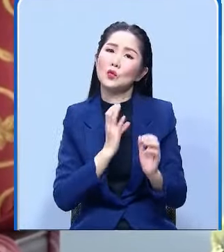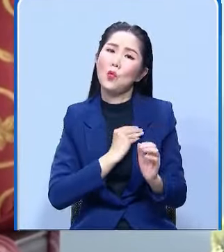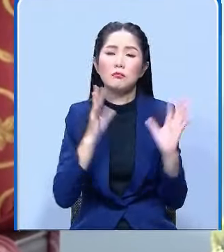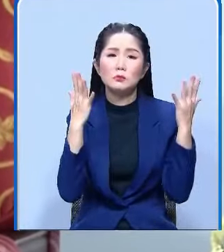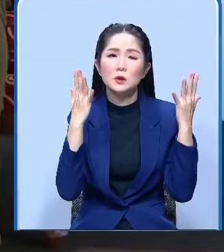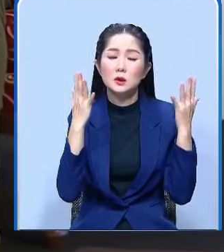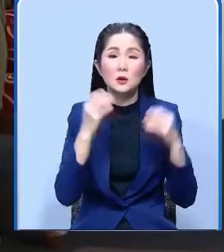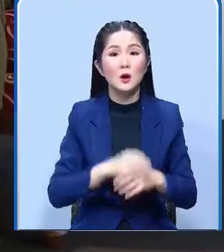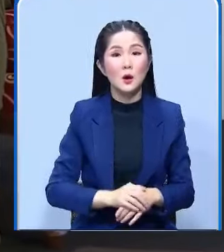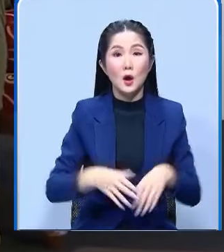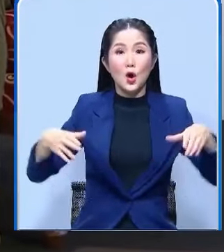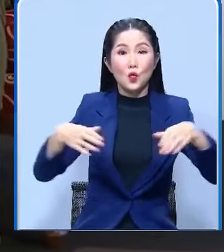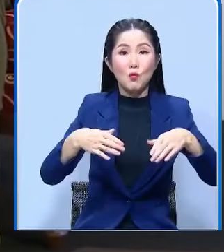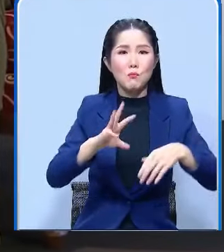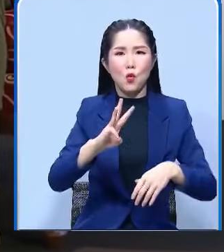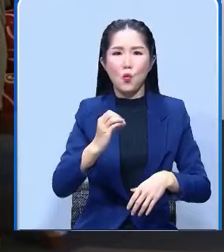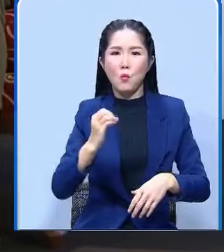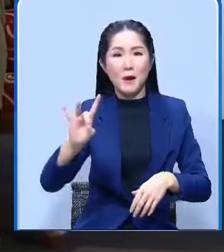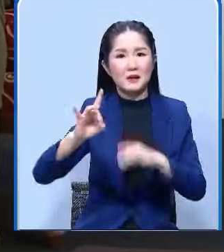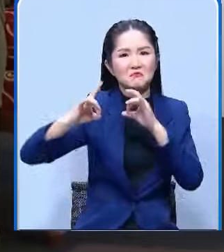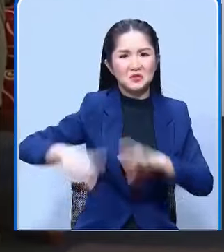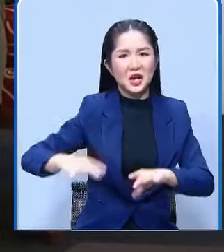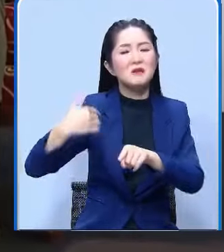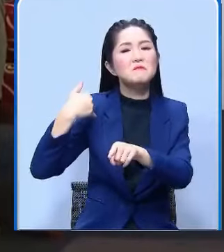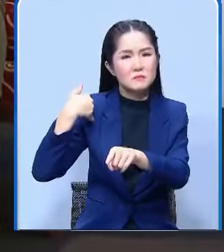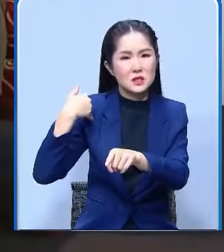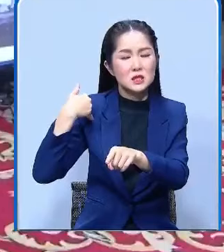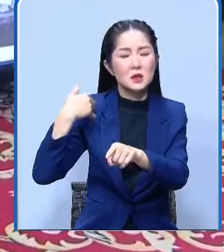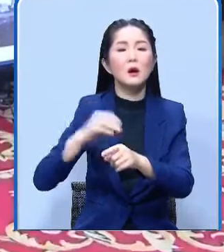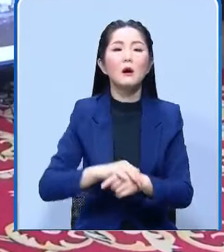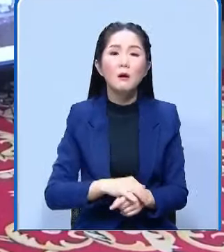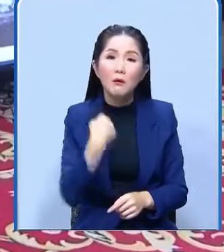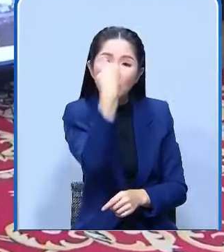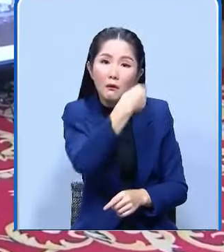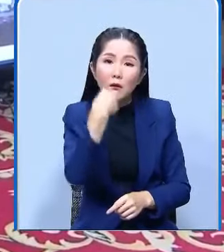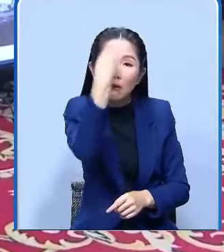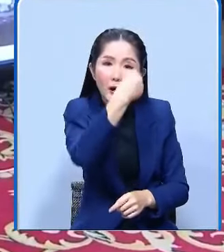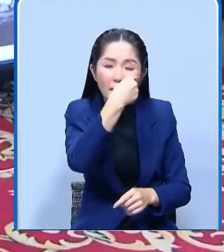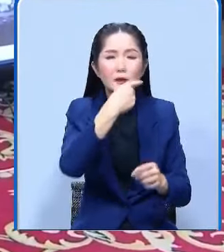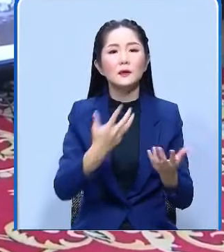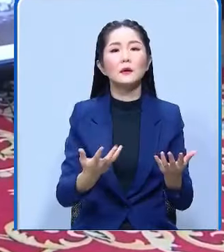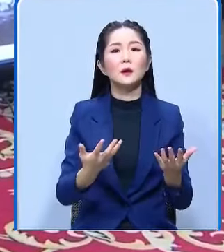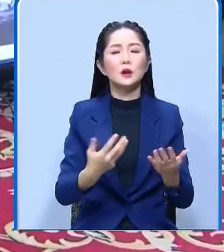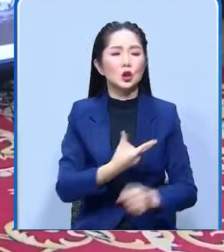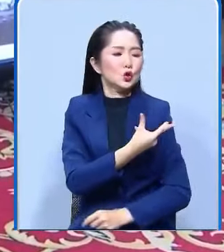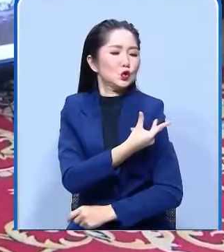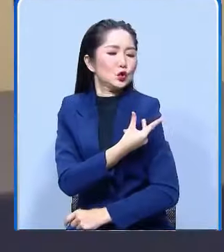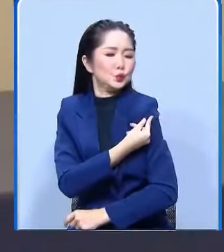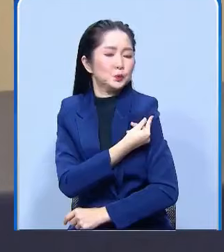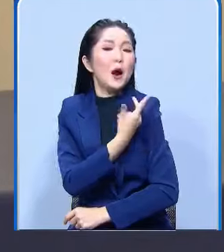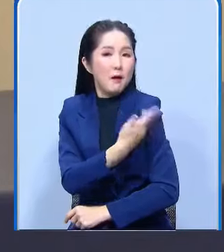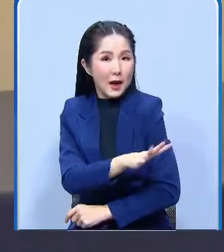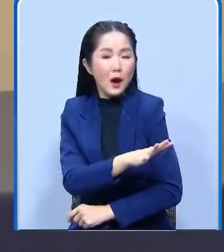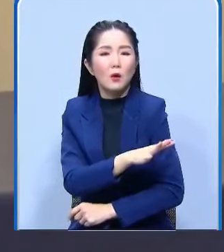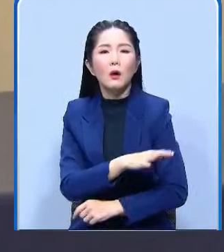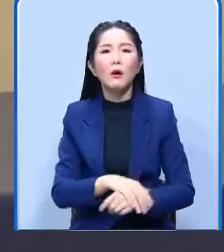ยง608และยังมีอีกกลุ่มที่น่าเป็นห่วงไม่แพ้กันนั่นก็คือผู้ที่ห่างหายจากการฉีดวัคซีนเข็มกระตุ้นไปรวมถึ